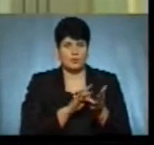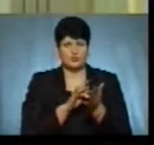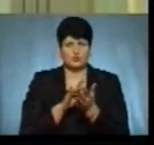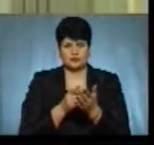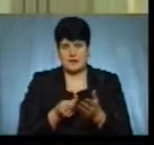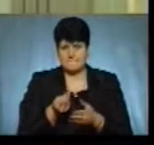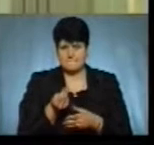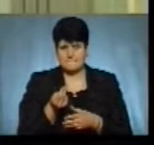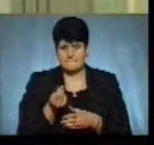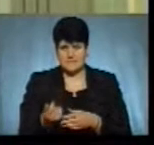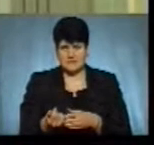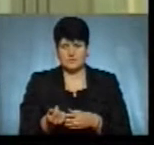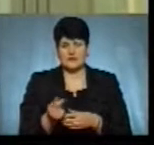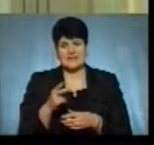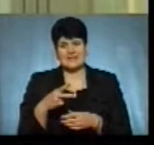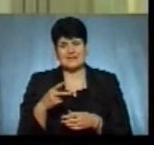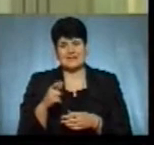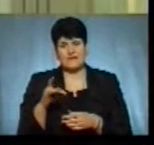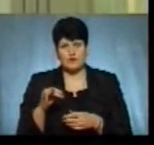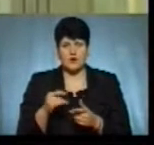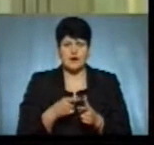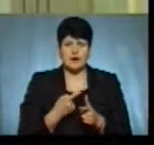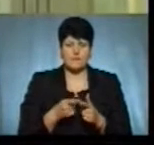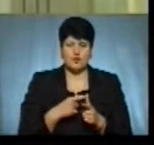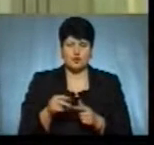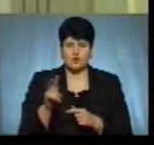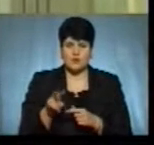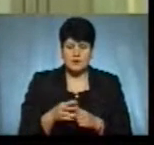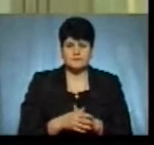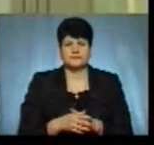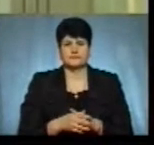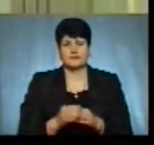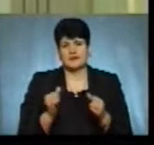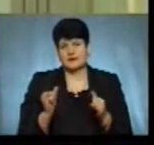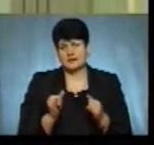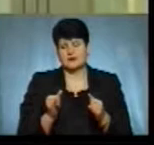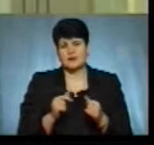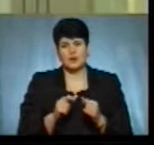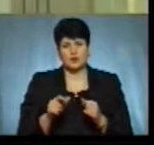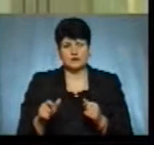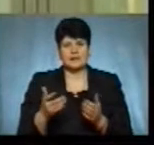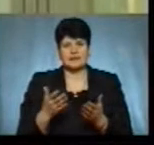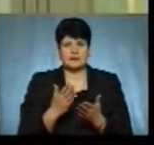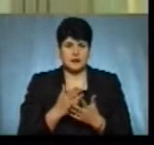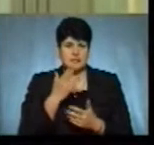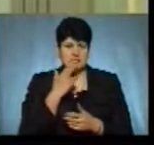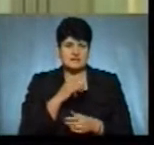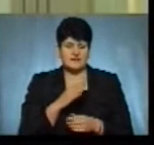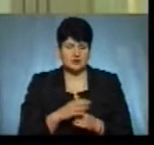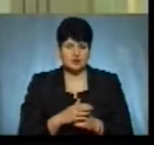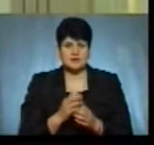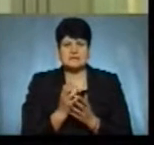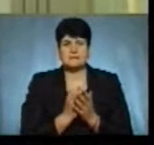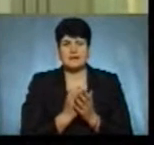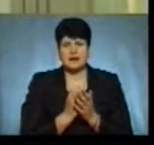розплачуються валютою євро чи доларом. І, звичайно, люди, які мають звичку